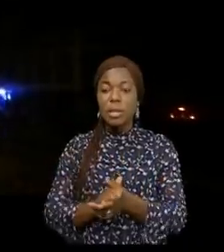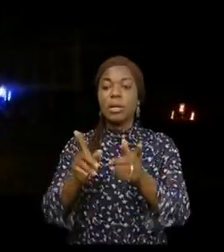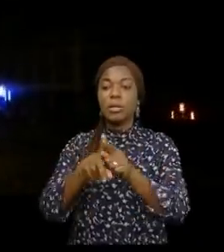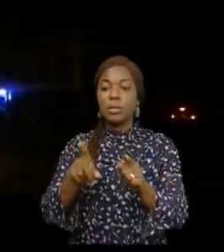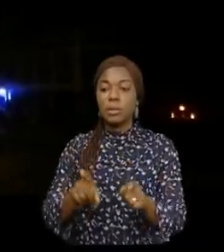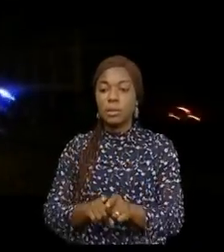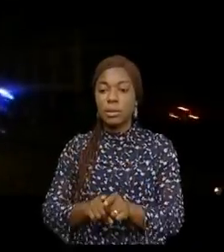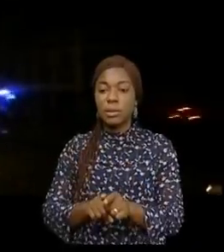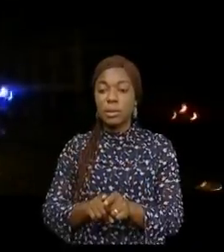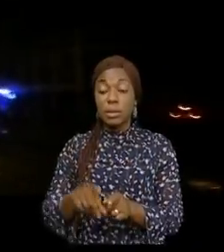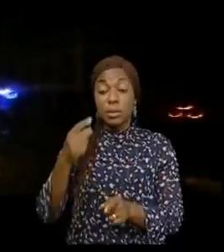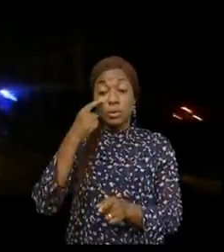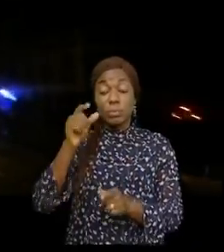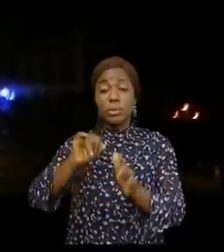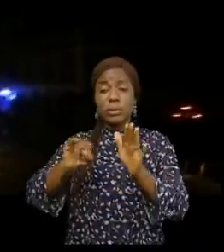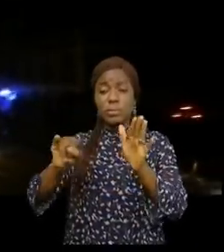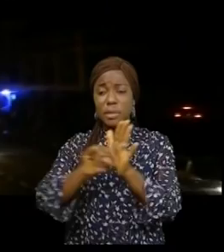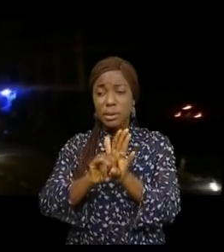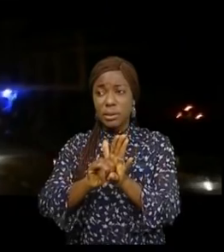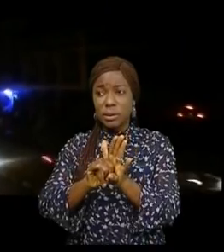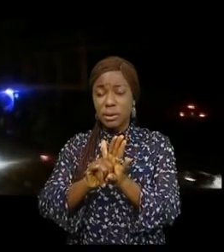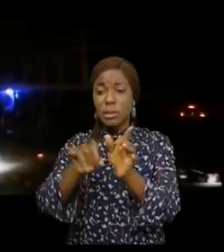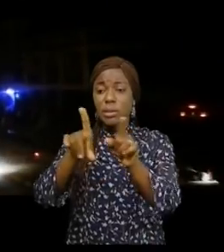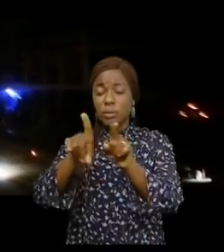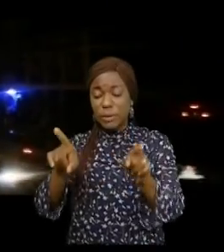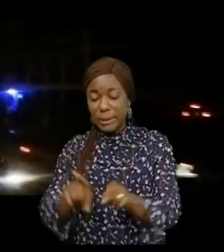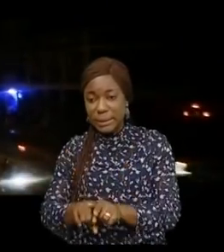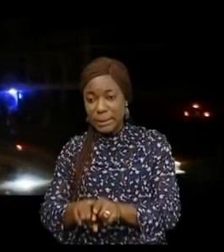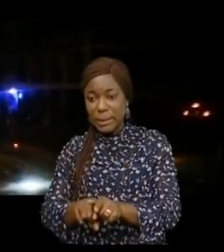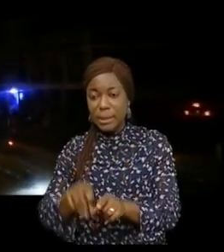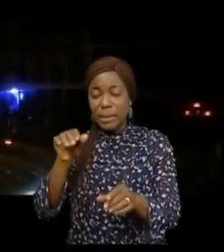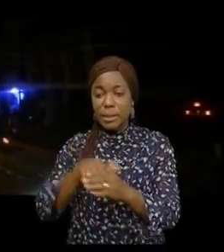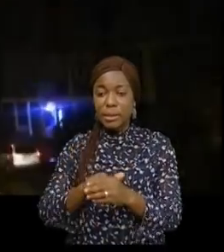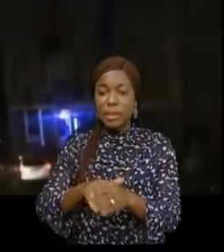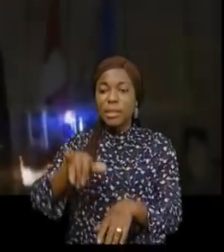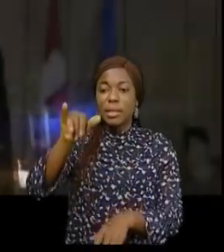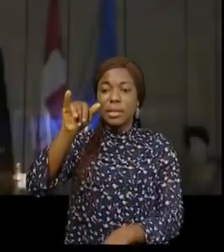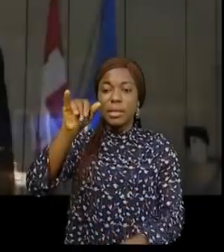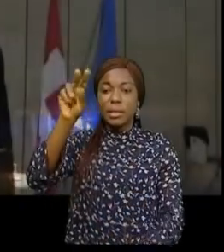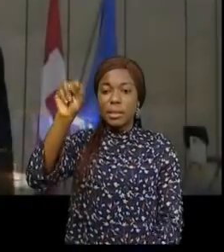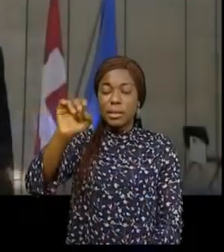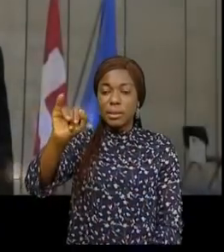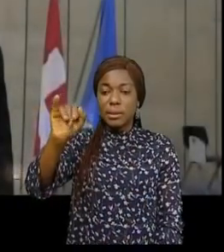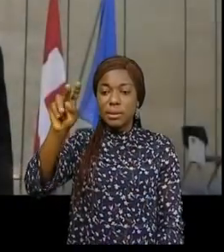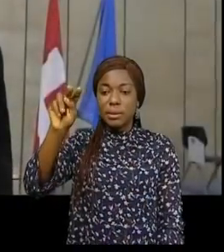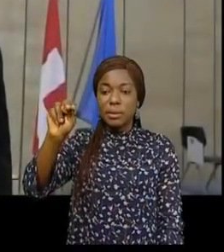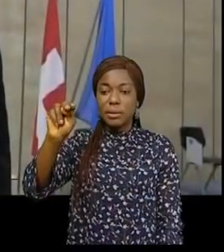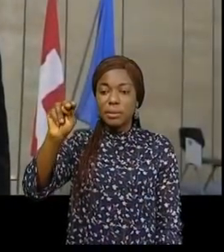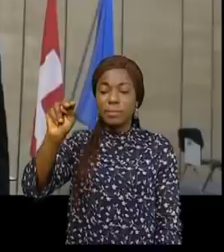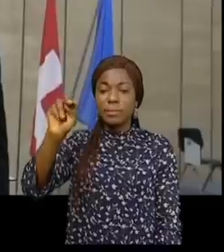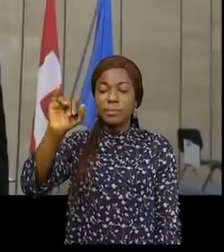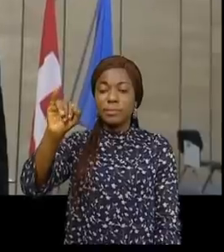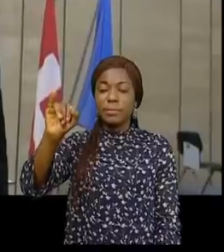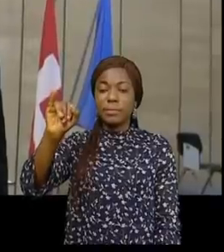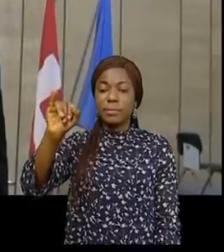ces images de l'éruption volcanique du Nyiragongo à Goma et des personnes qui